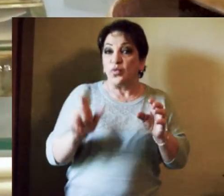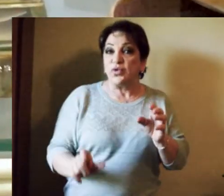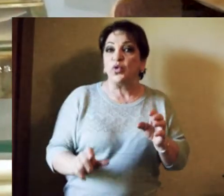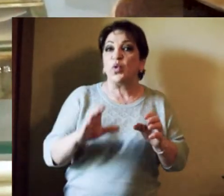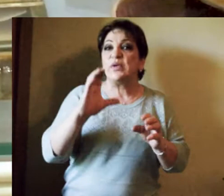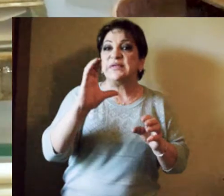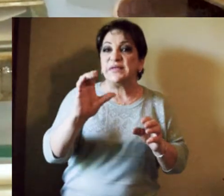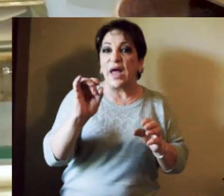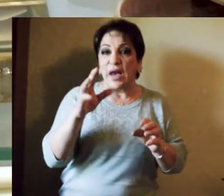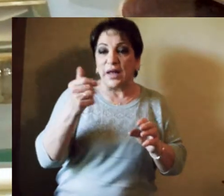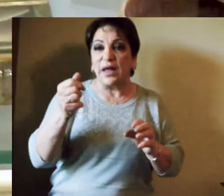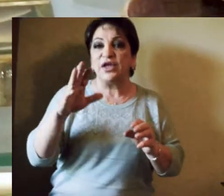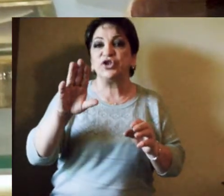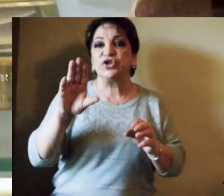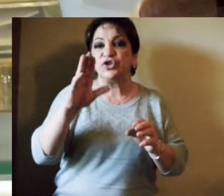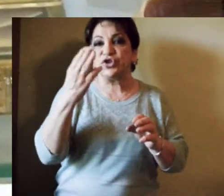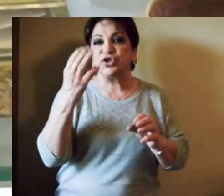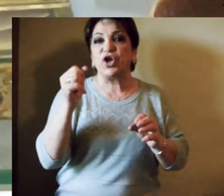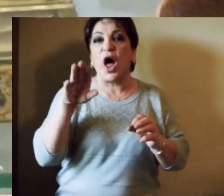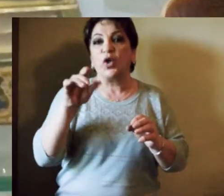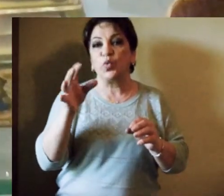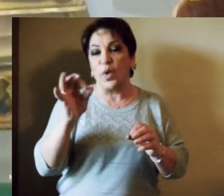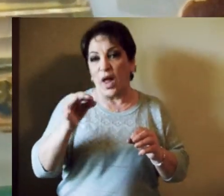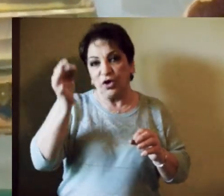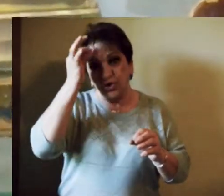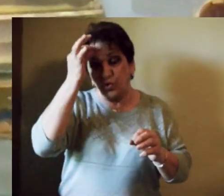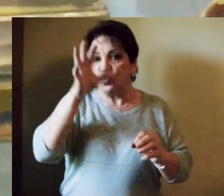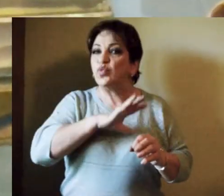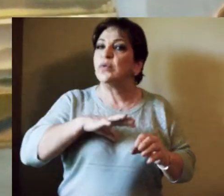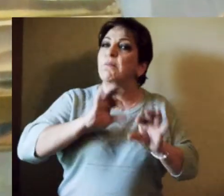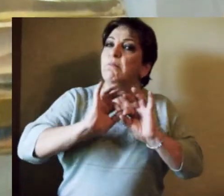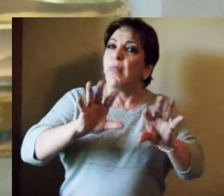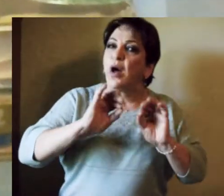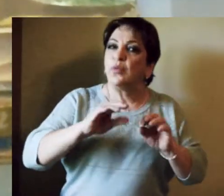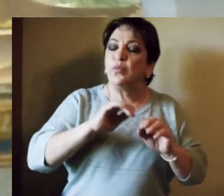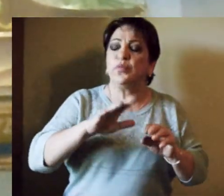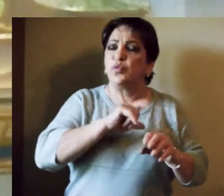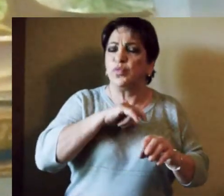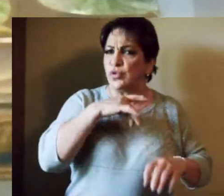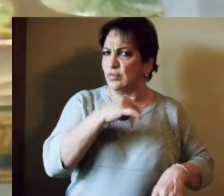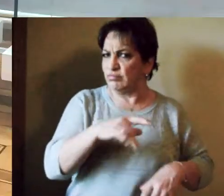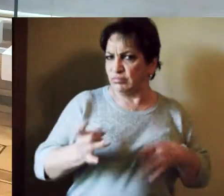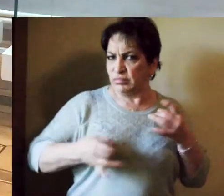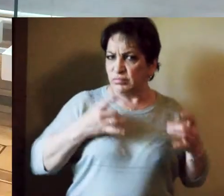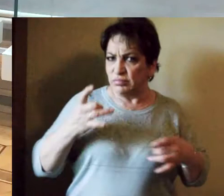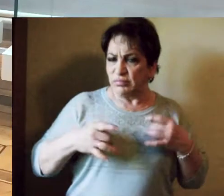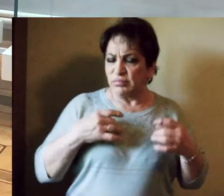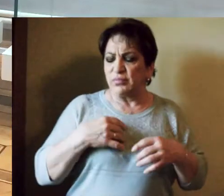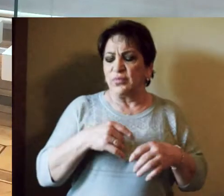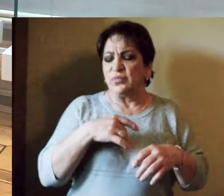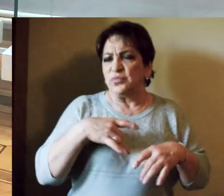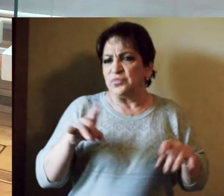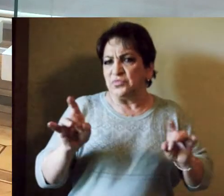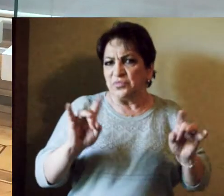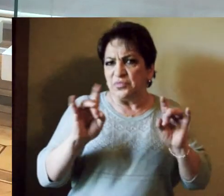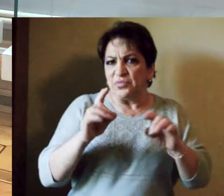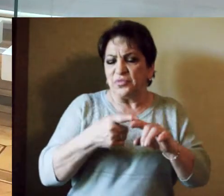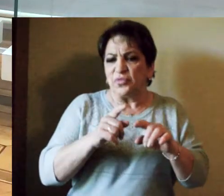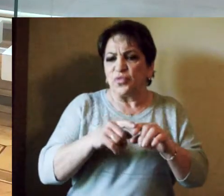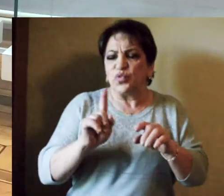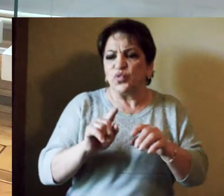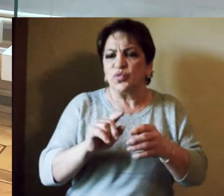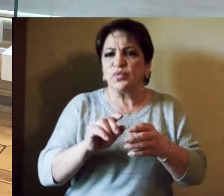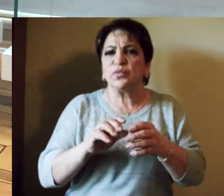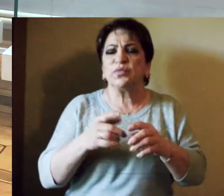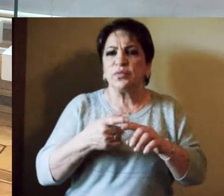ուսանողներից Սերգեի շատիրյանի հուշելիս տեղեկանում ենք, որ փորձերի ժամանակ նա երբեմը բորբոքվում էր։ զերքը մեկնում առաջին ժութակների